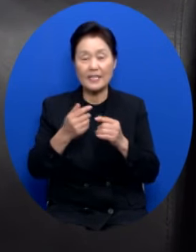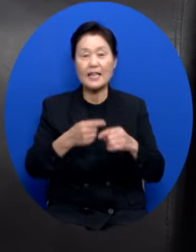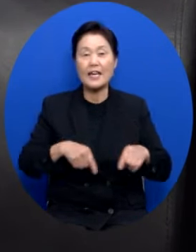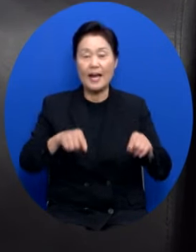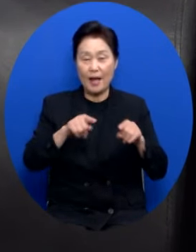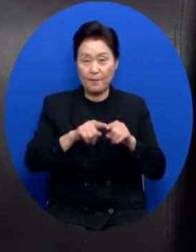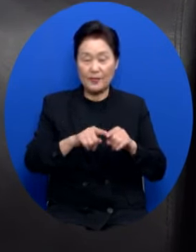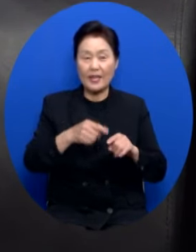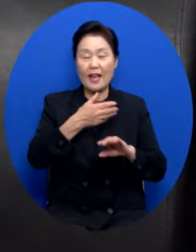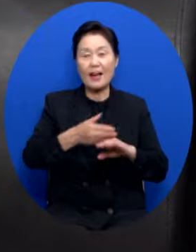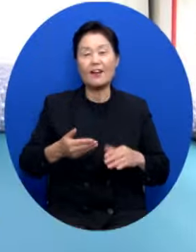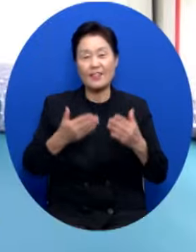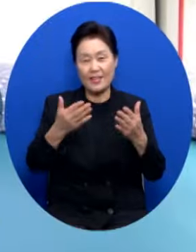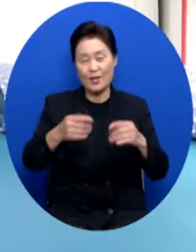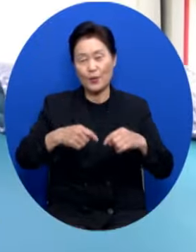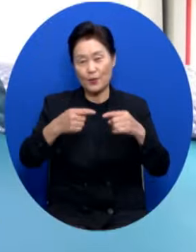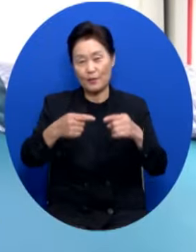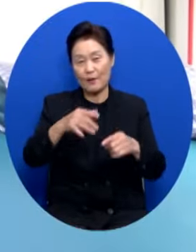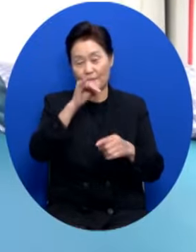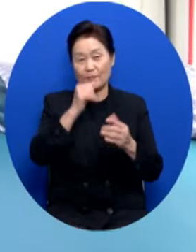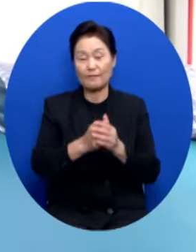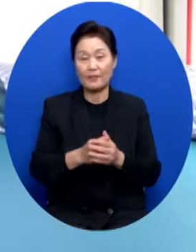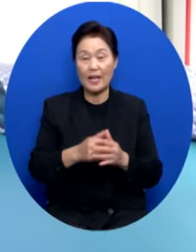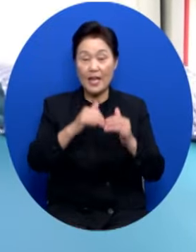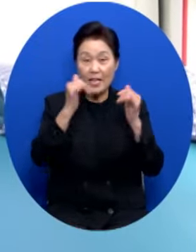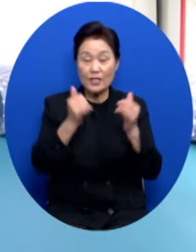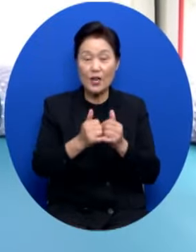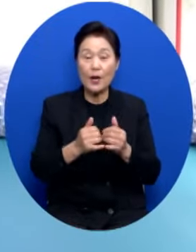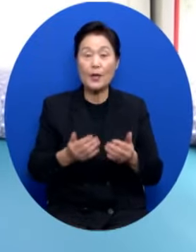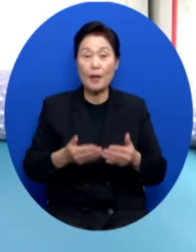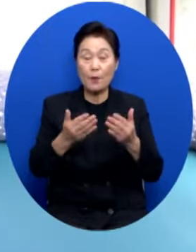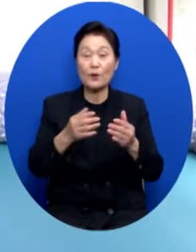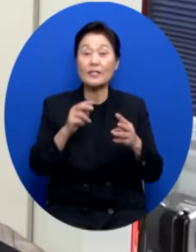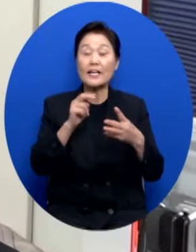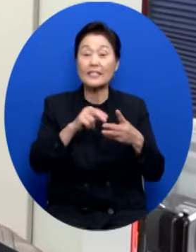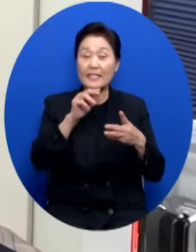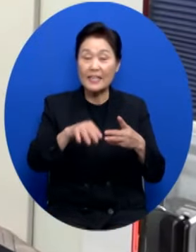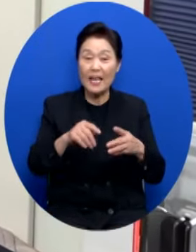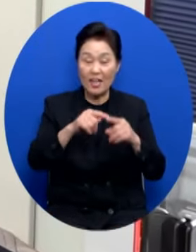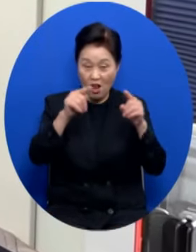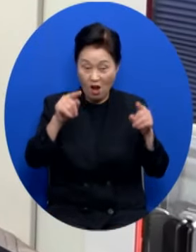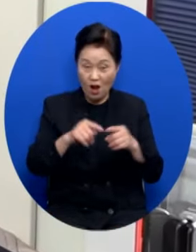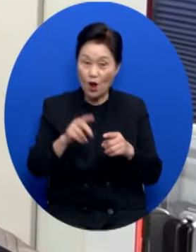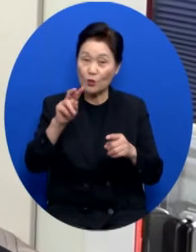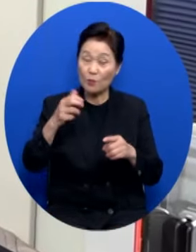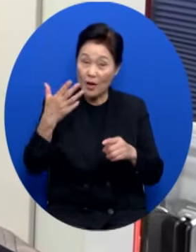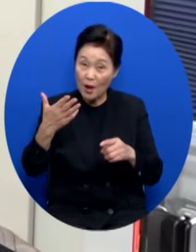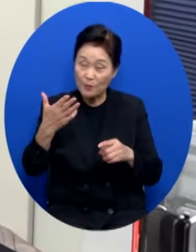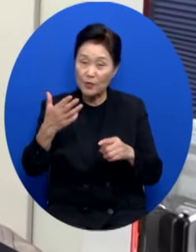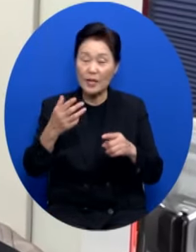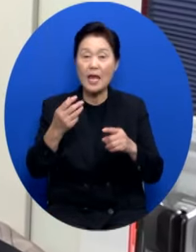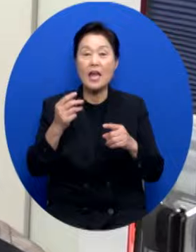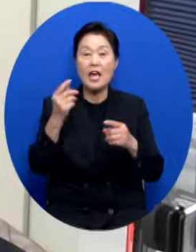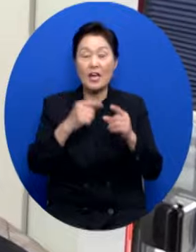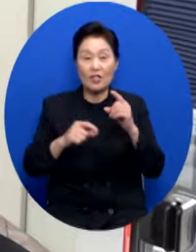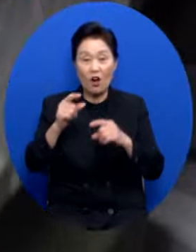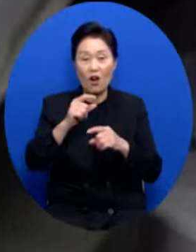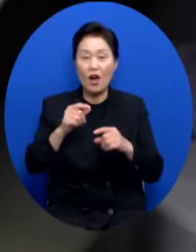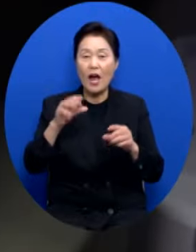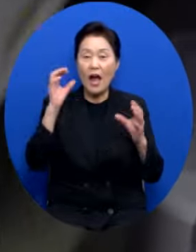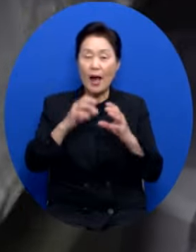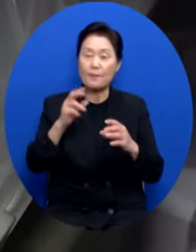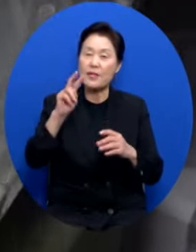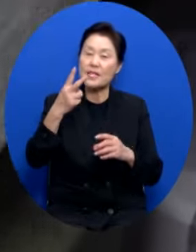헌혈에 동참하고 있습니다. 백석대 사회봉사센터는 성 교수의 헌혈증 29장에 171장을 더해 총